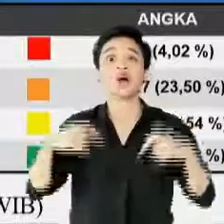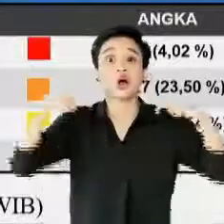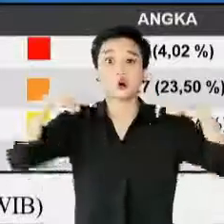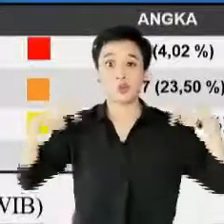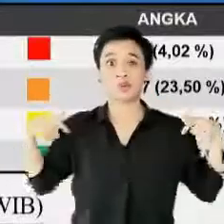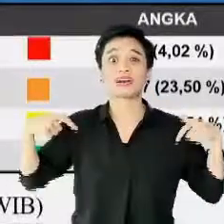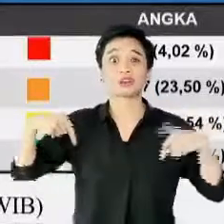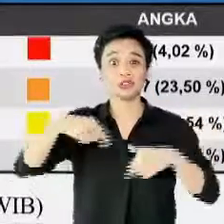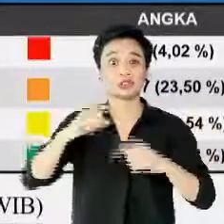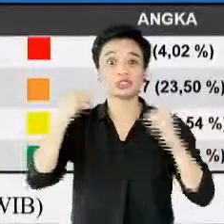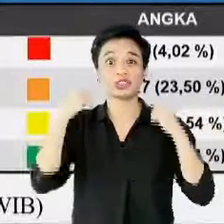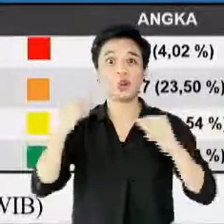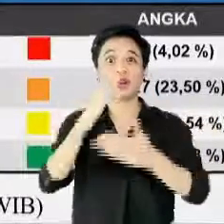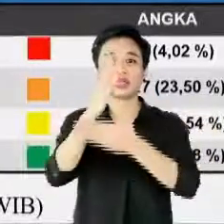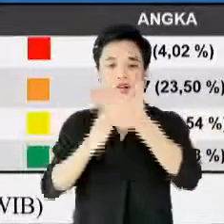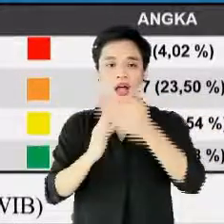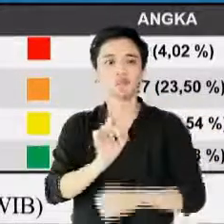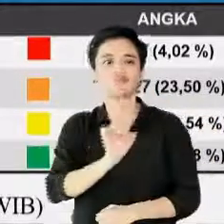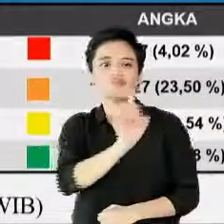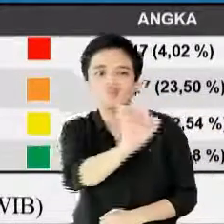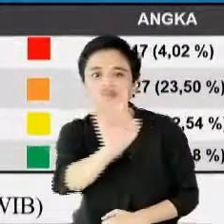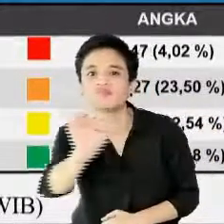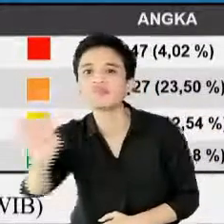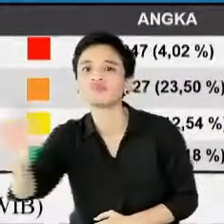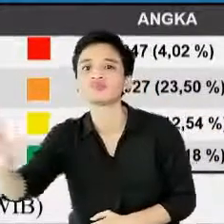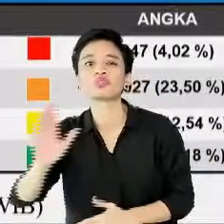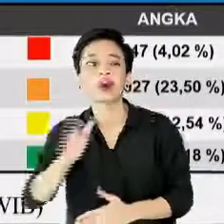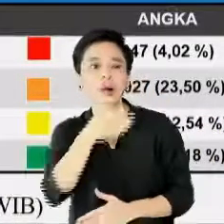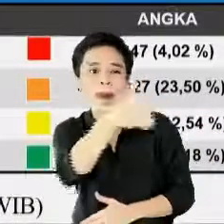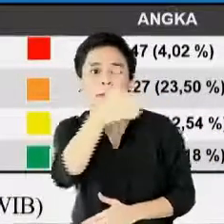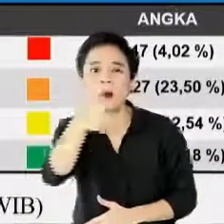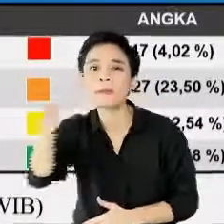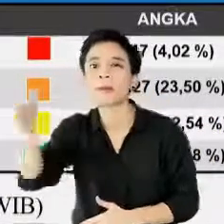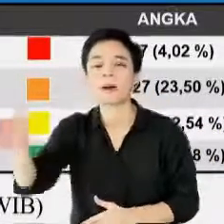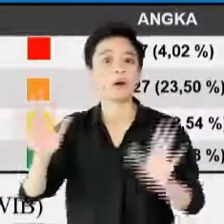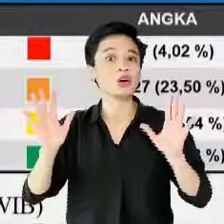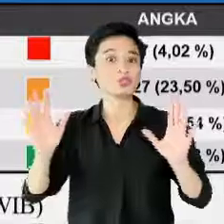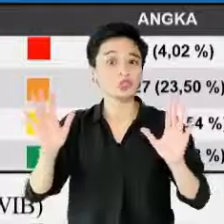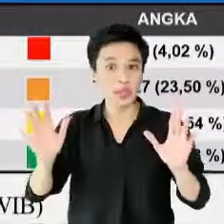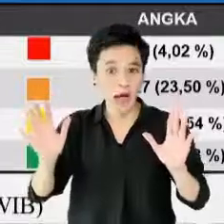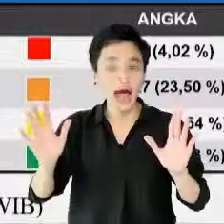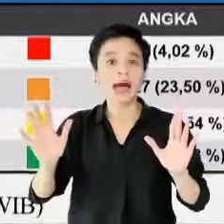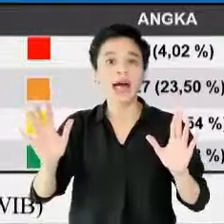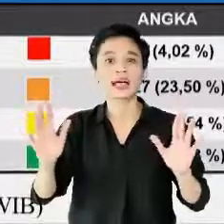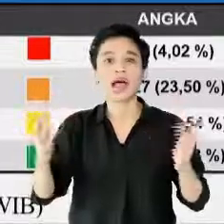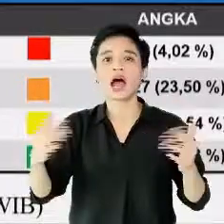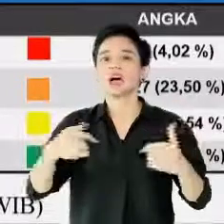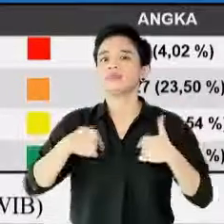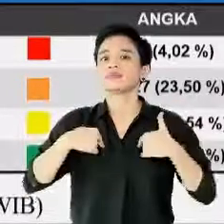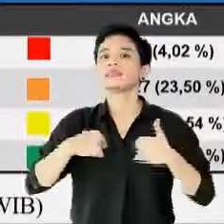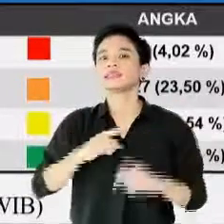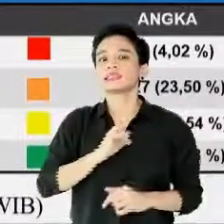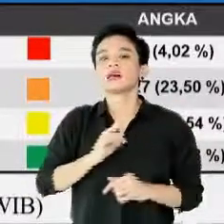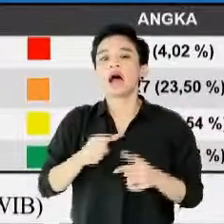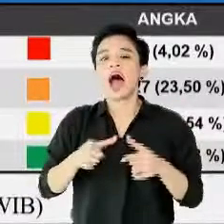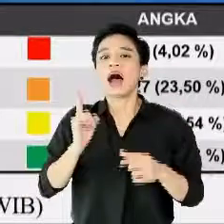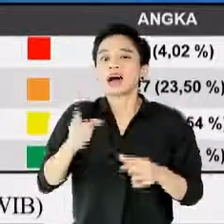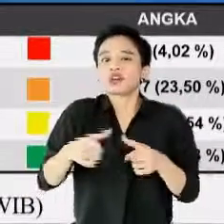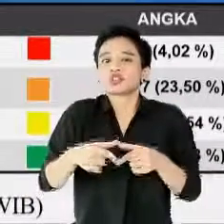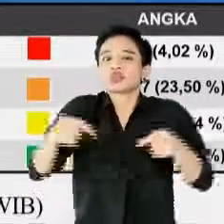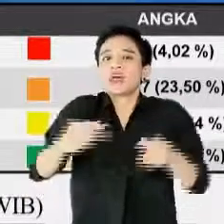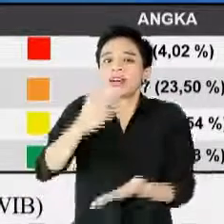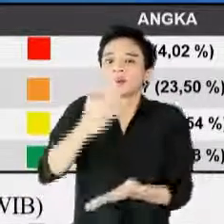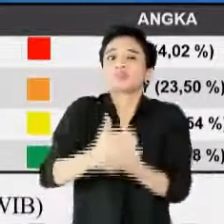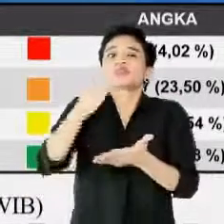lalu mengunjungi semua daerah yang merah nah ini kami sikapi dengan surat keputusan Gubernur yang baru